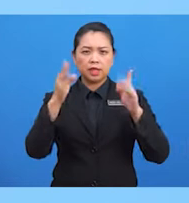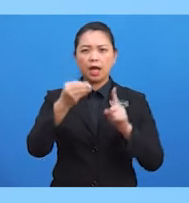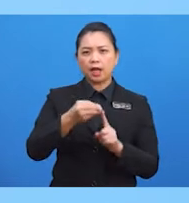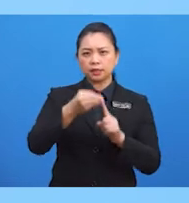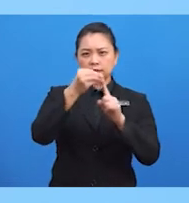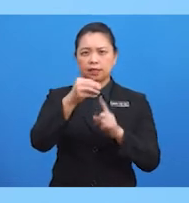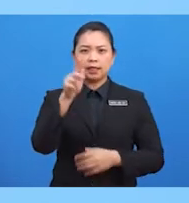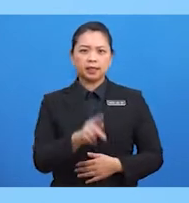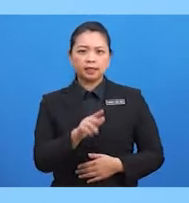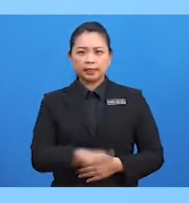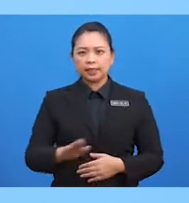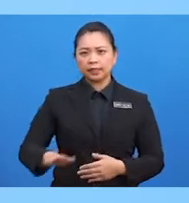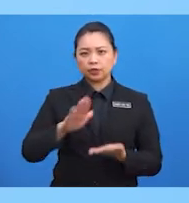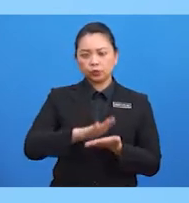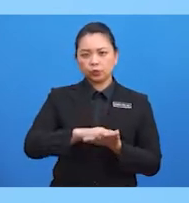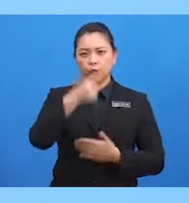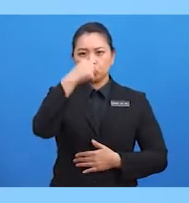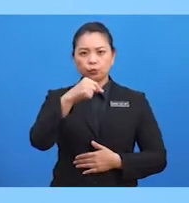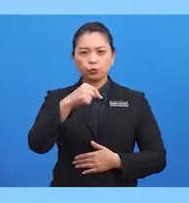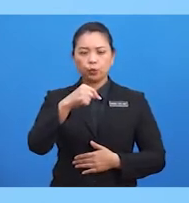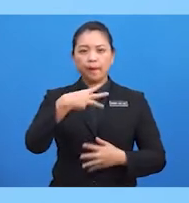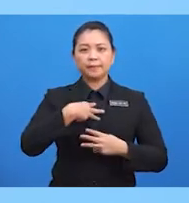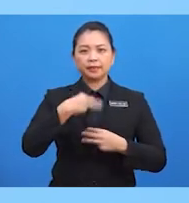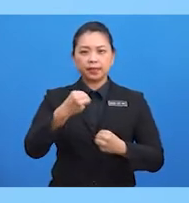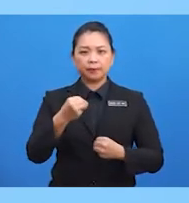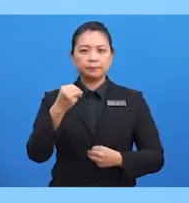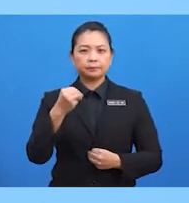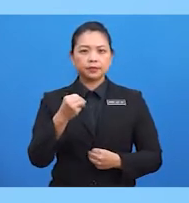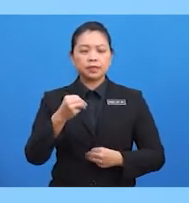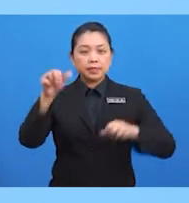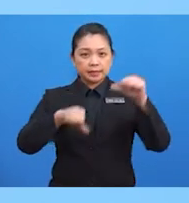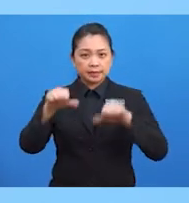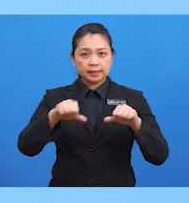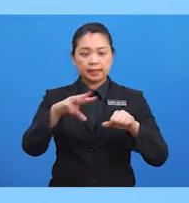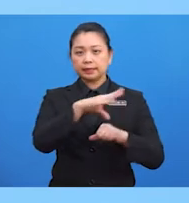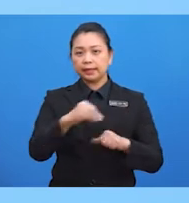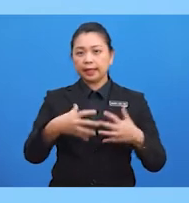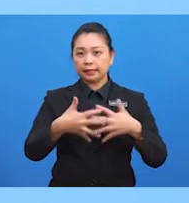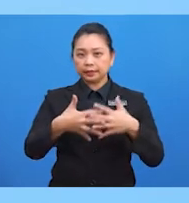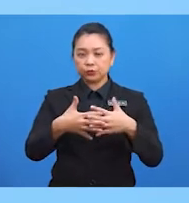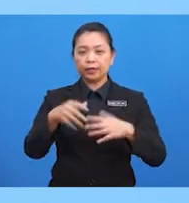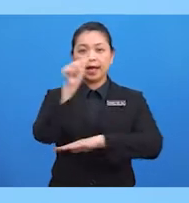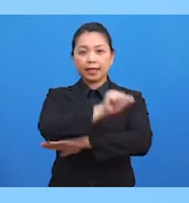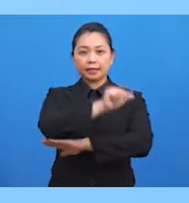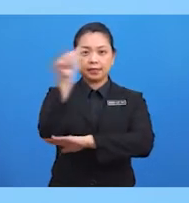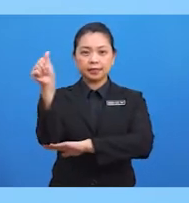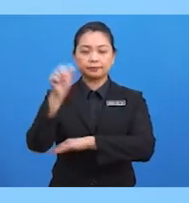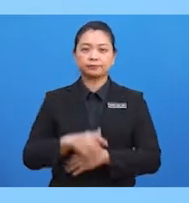kanak-kanak sekolah untuk meminati mata pelajaran sains dan industri angkasa."